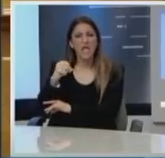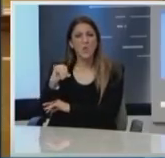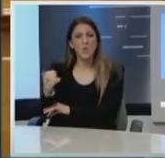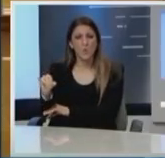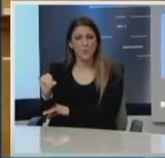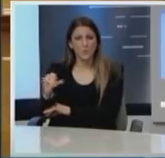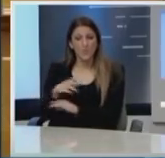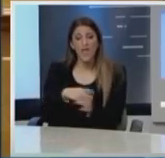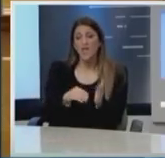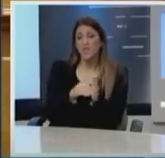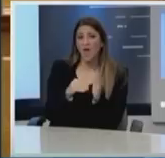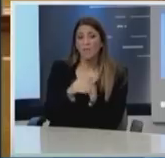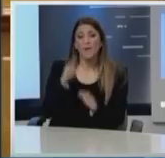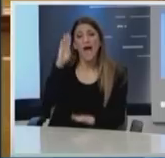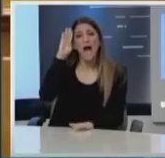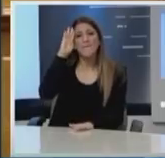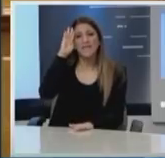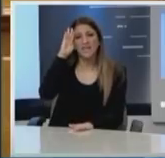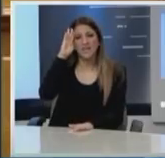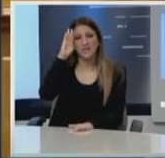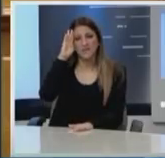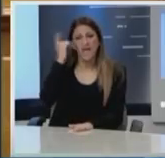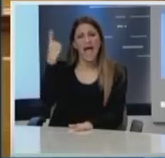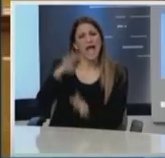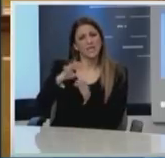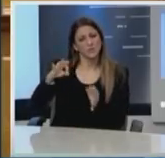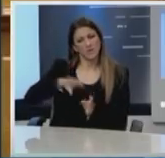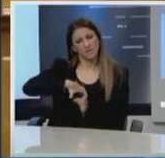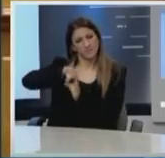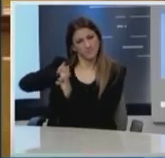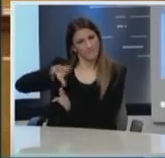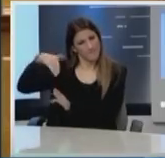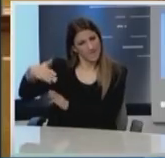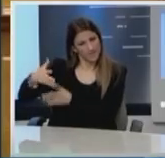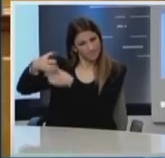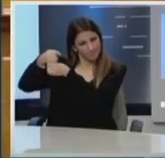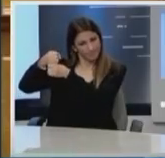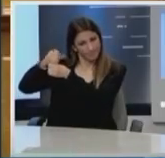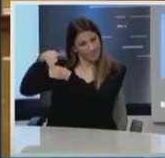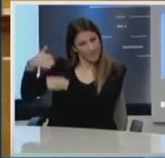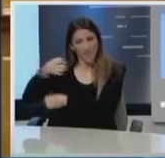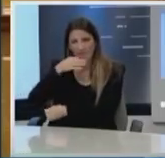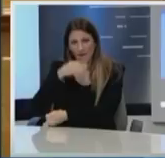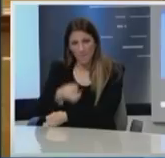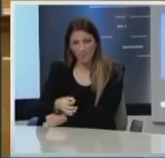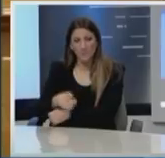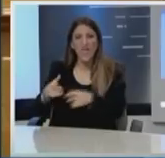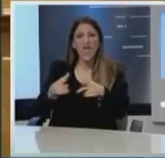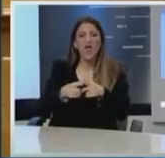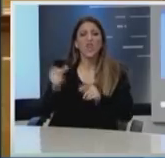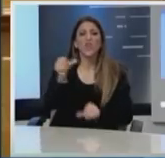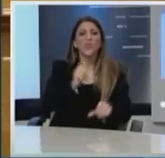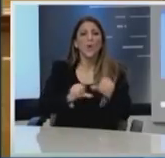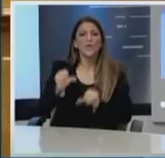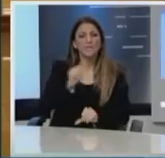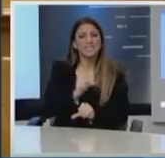Και βεβαίως στις Ηνωμένες Πολιτείες. Γιατί αυτό είναι μια άλλη ιστορία, θα ρωτήσω αργότερα. Ότι τα δοκιμαστήρια αυτά